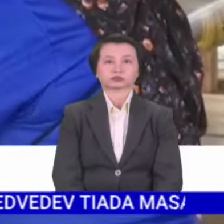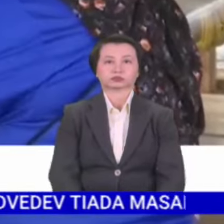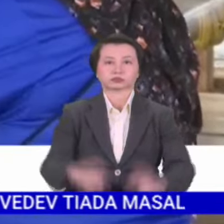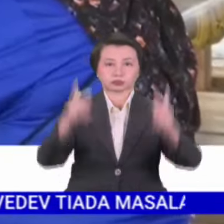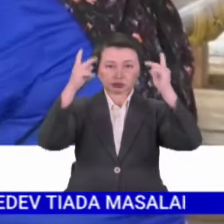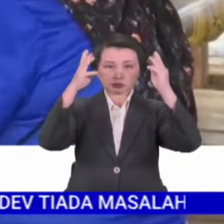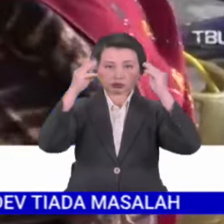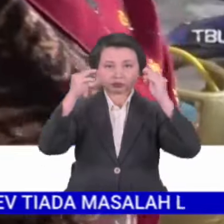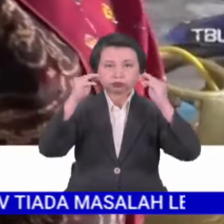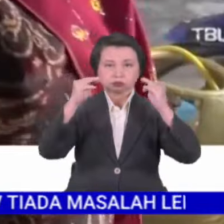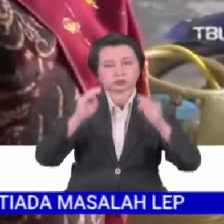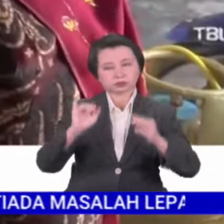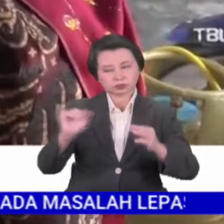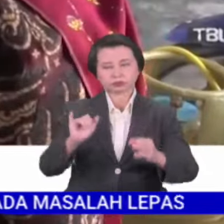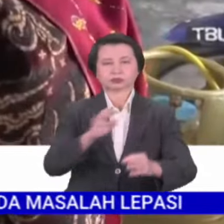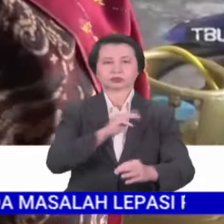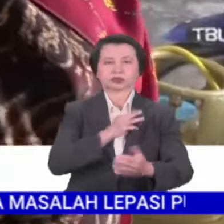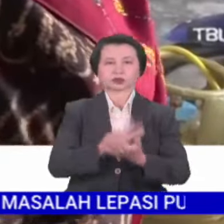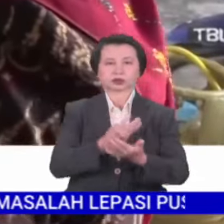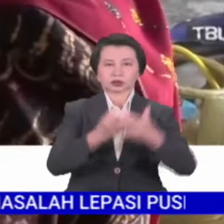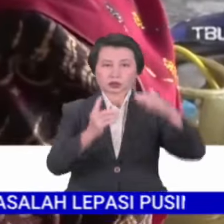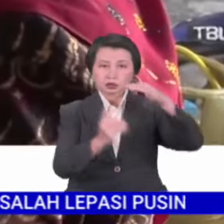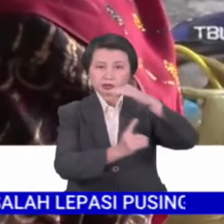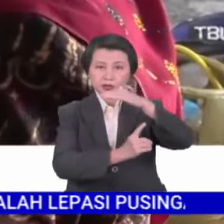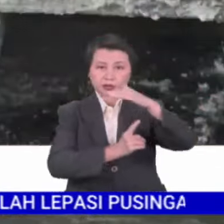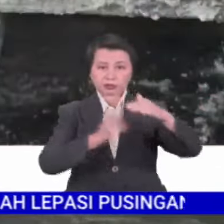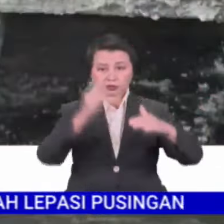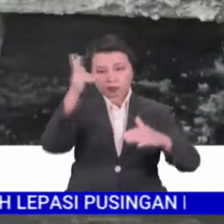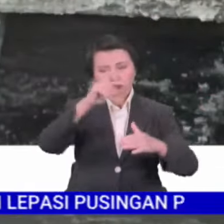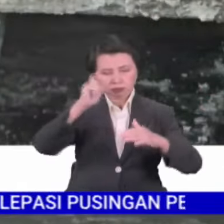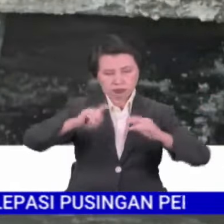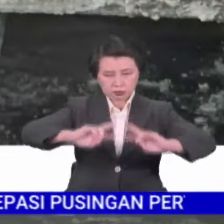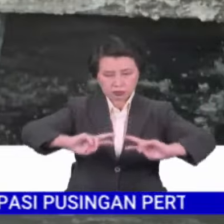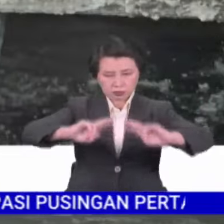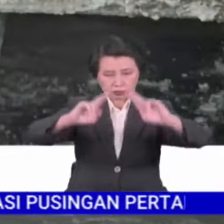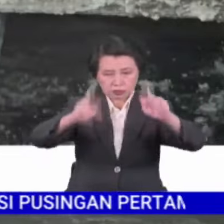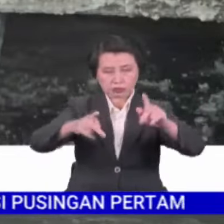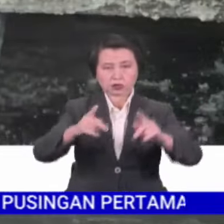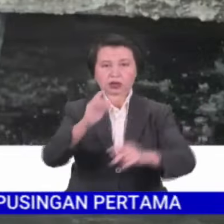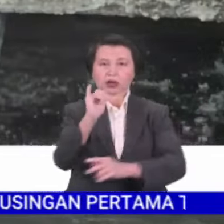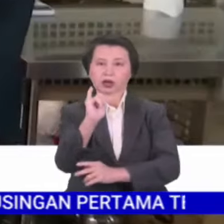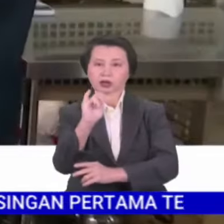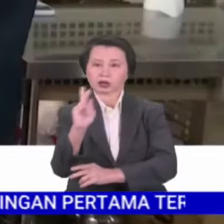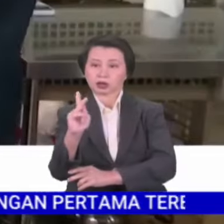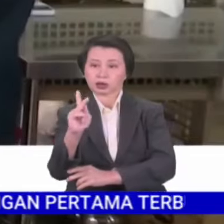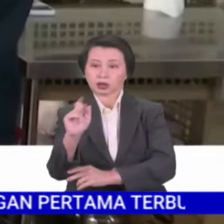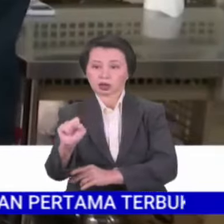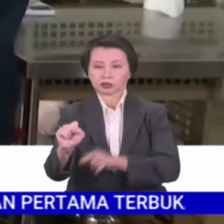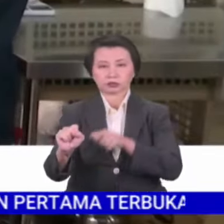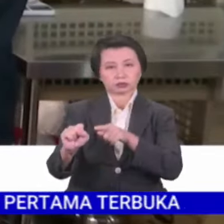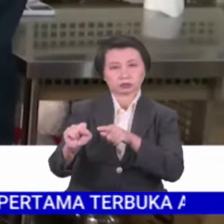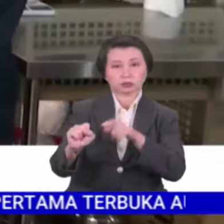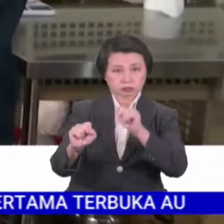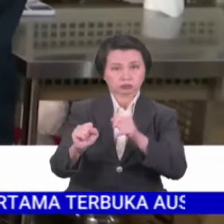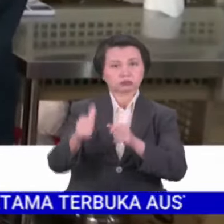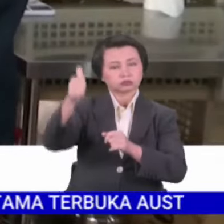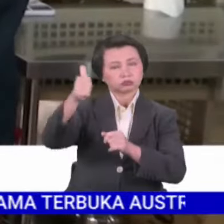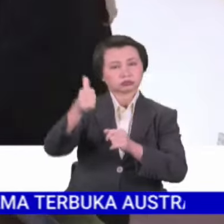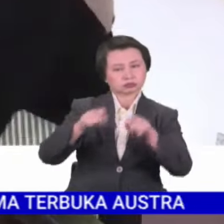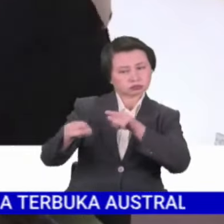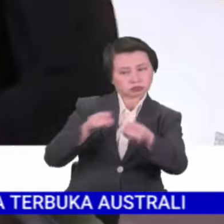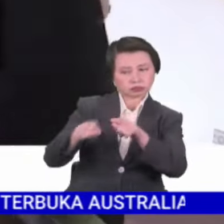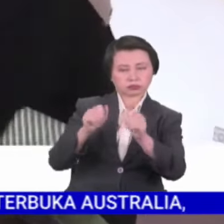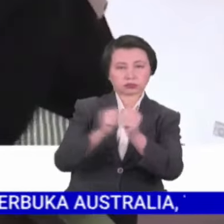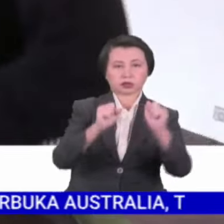Beliau yang juga Menteri Kewangan menjelaskan dasar kerajaan perlu meningkatkan keupayaan sektor IKS yang dilihat berpotensi tinggi bersaing